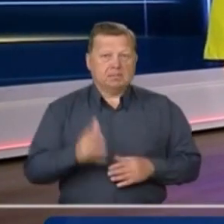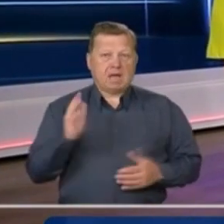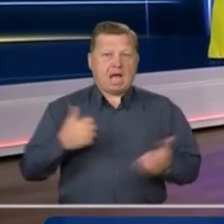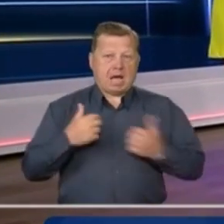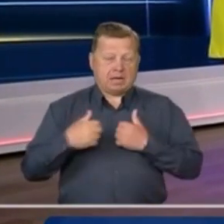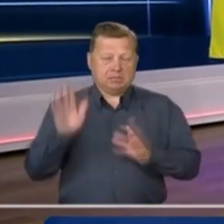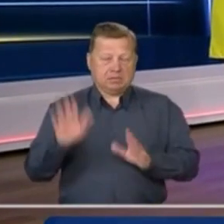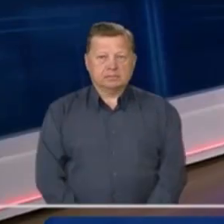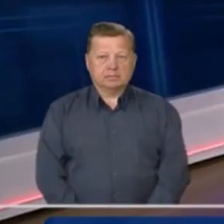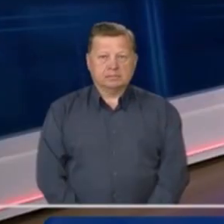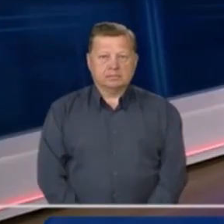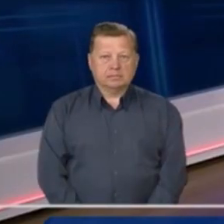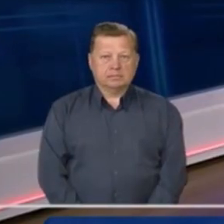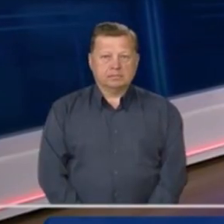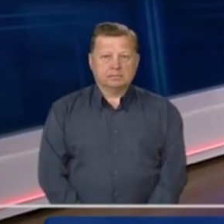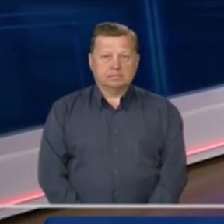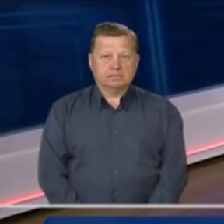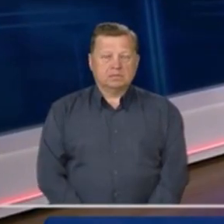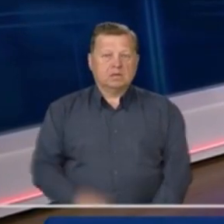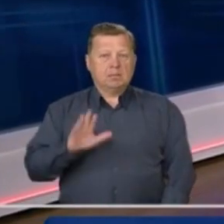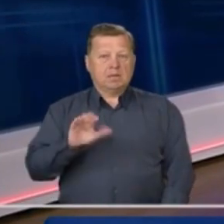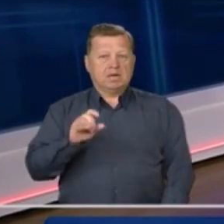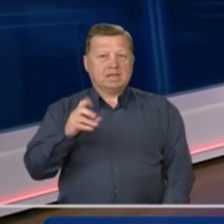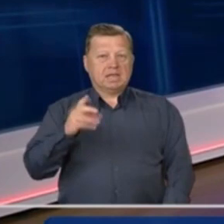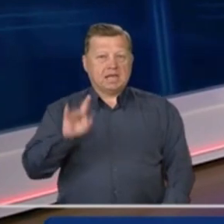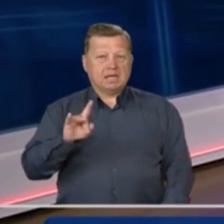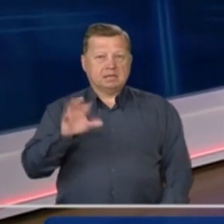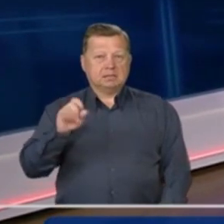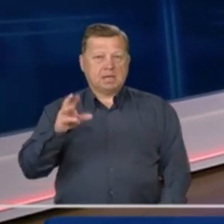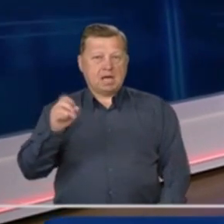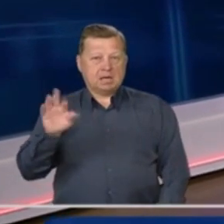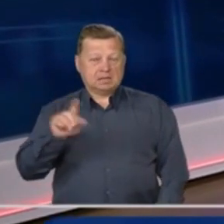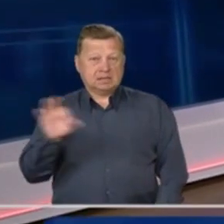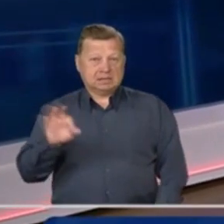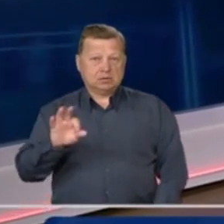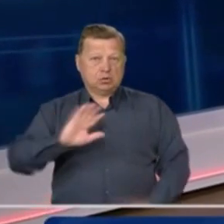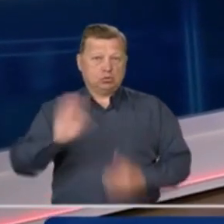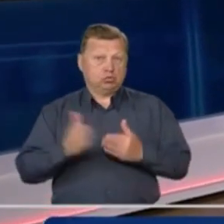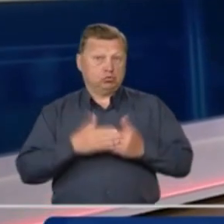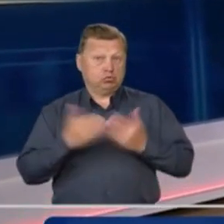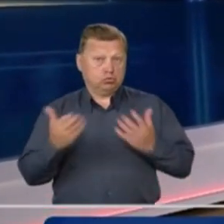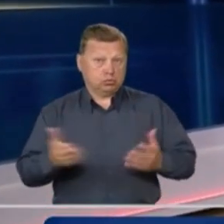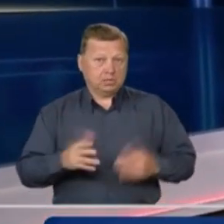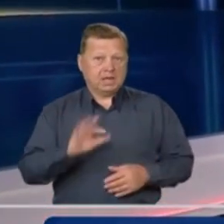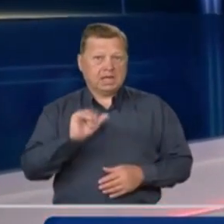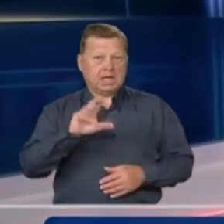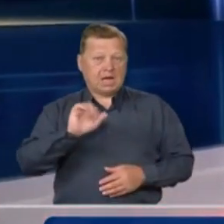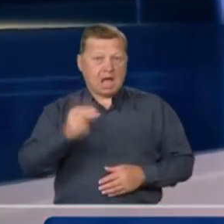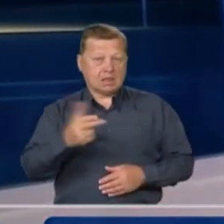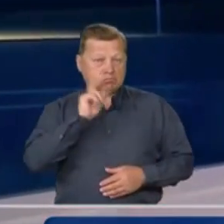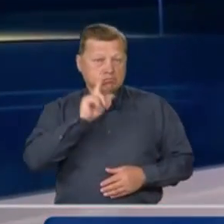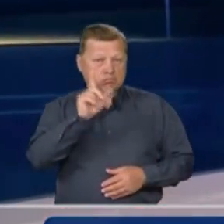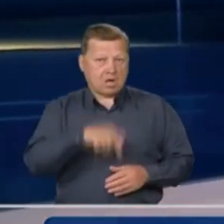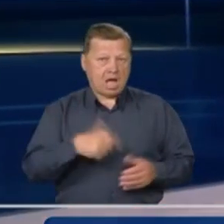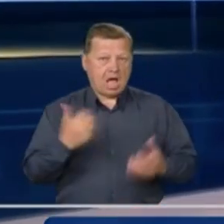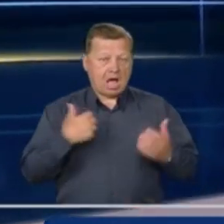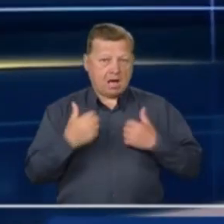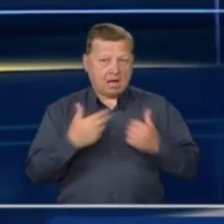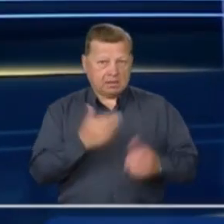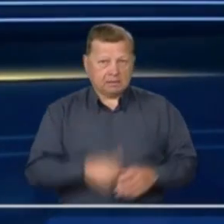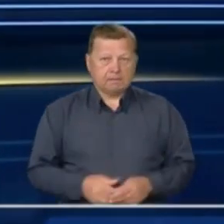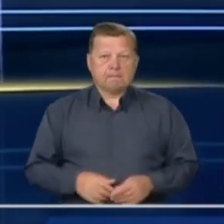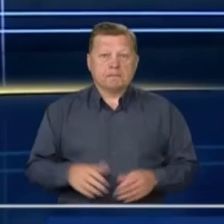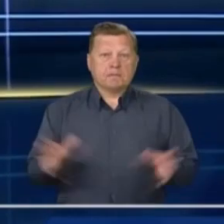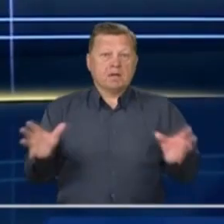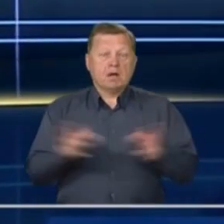artystka. Britney Spears stanęła trzeci raz na ślubnym kobiercu. Jej wybrankiem jest irański model i aktor Sam Asghari.